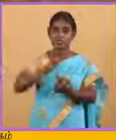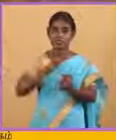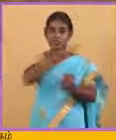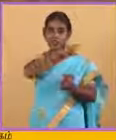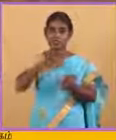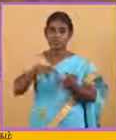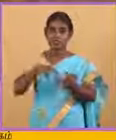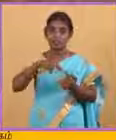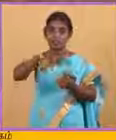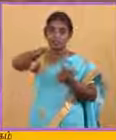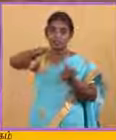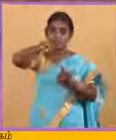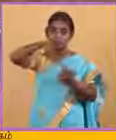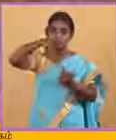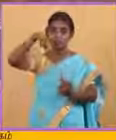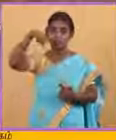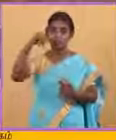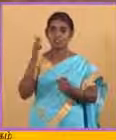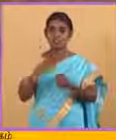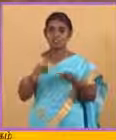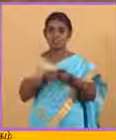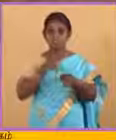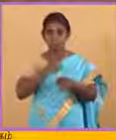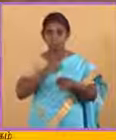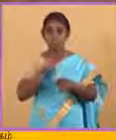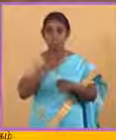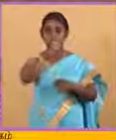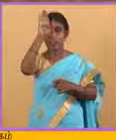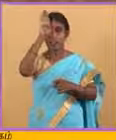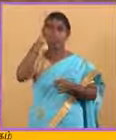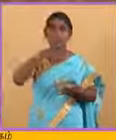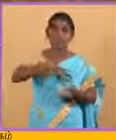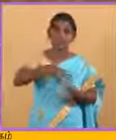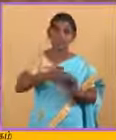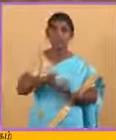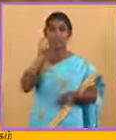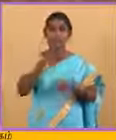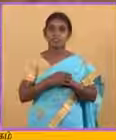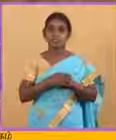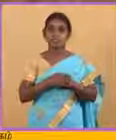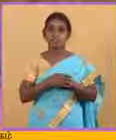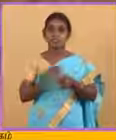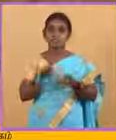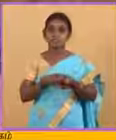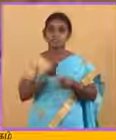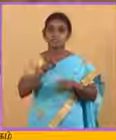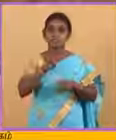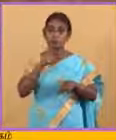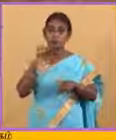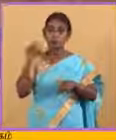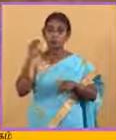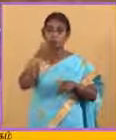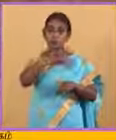கால்நடையாகவே நடந்து அரண்மனை வந்து சேர்ந்தார். அந்த நேரத்தில் இந்த அவரிடமிருந்து அந்த 300 ஊர்களையும் தன்னை நாடி